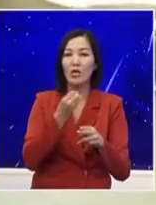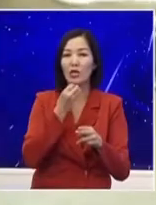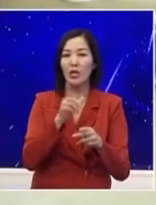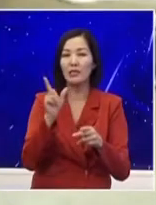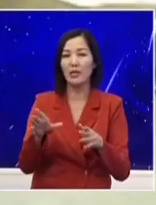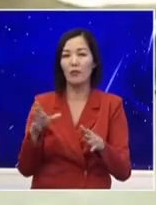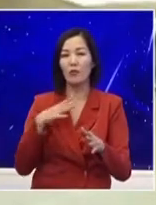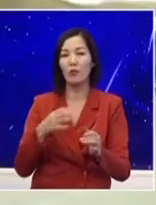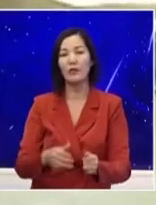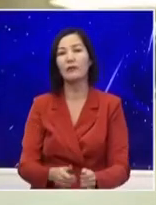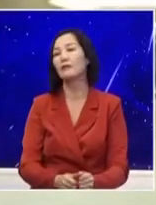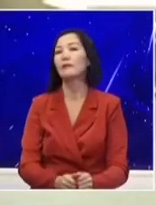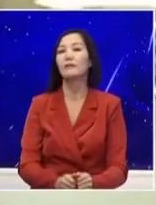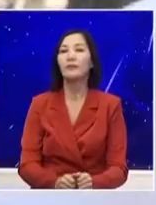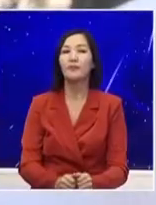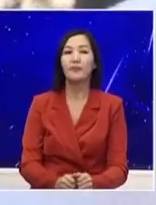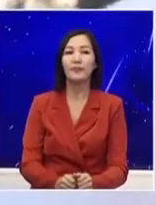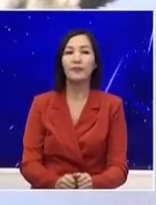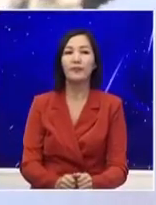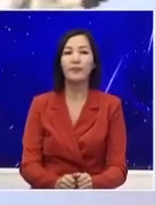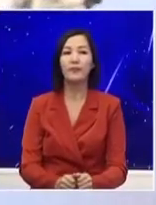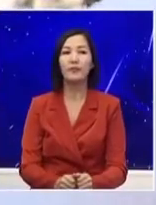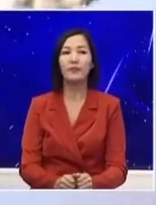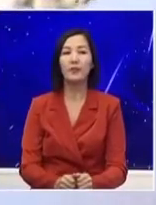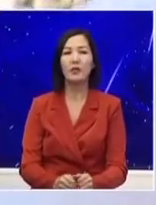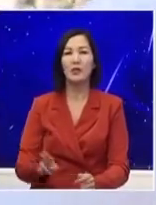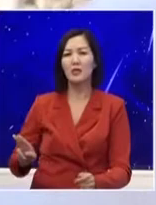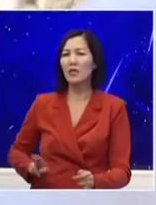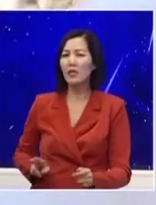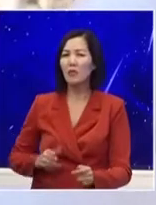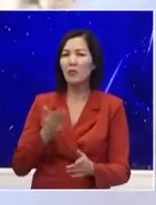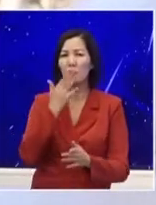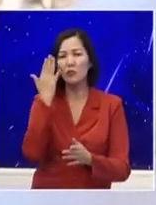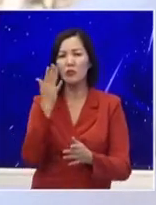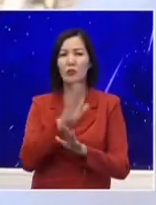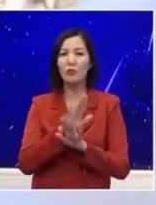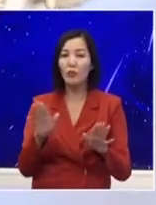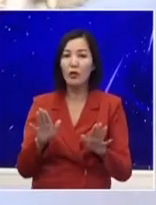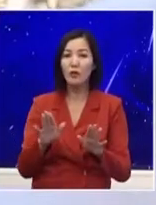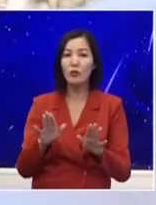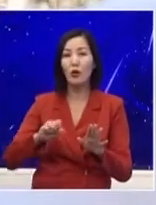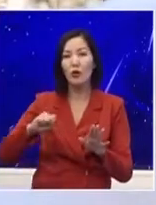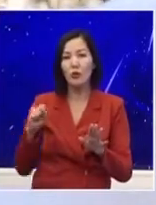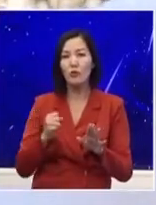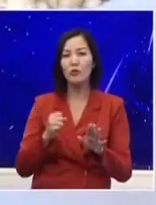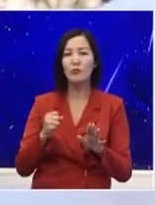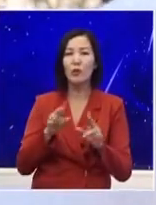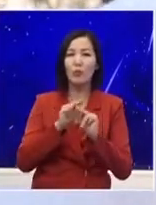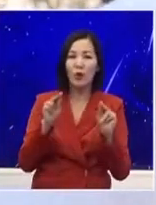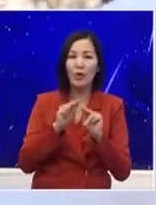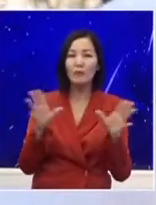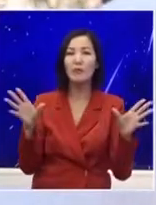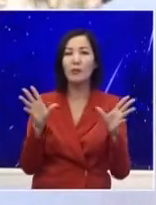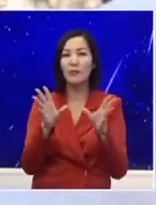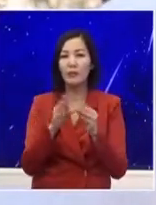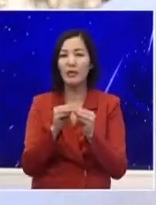еске алады әріптестері. Өзім болдым деп кеңпейілмен таласпаған, артық үшін санасып досыменен санаспаған, білімім жұрттан